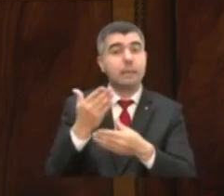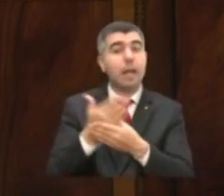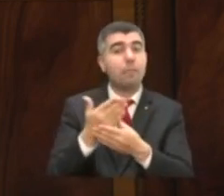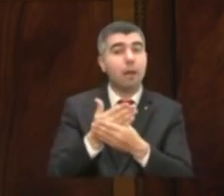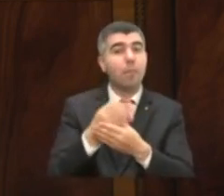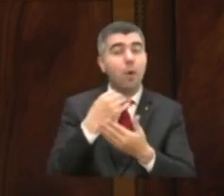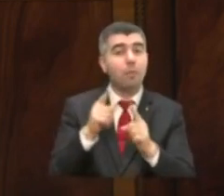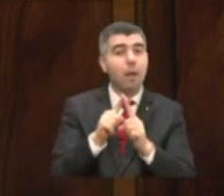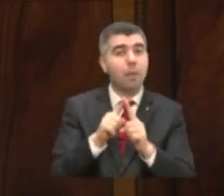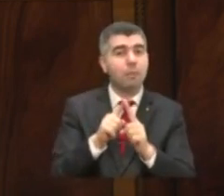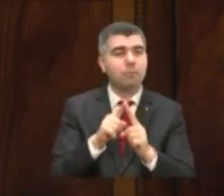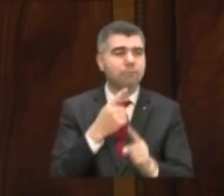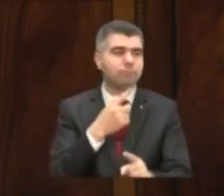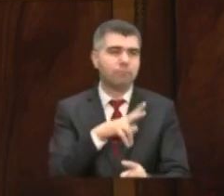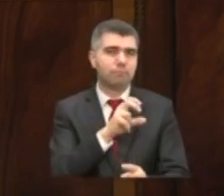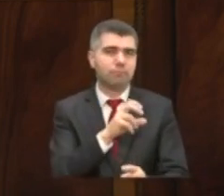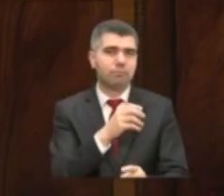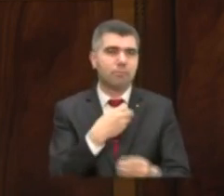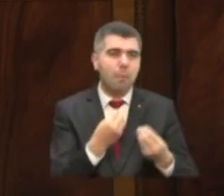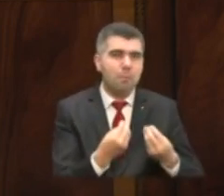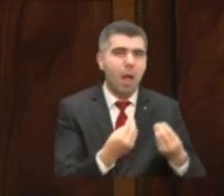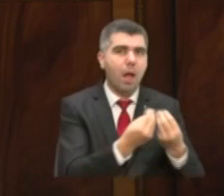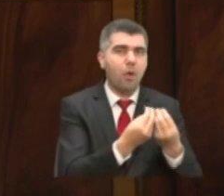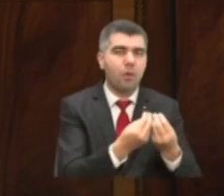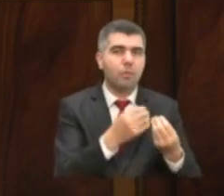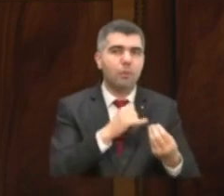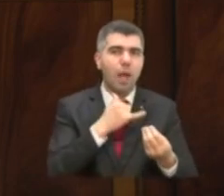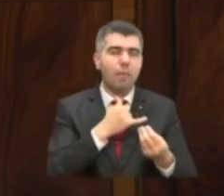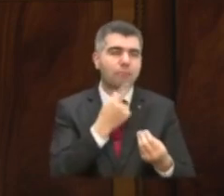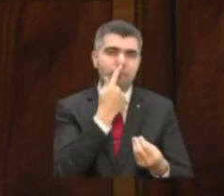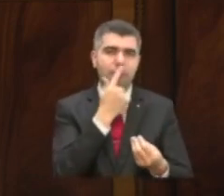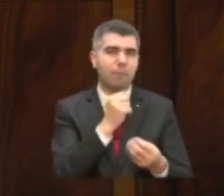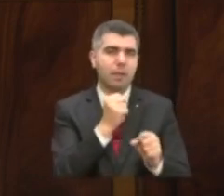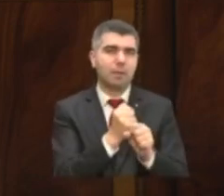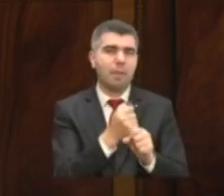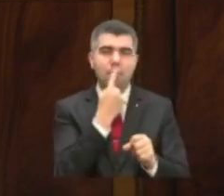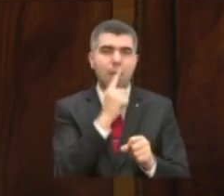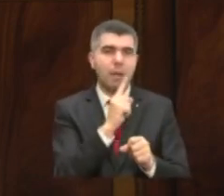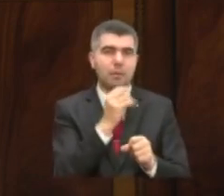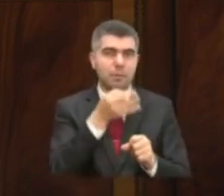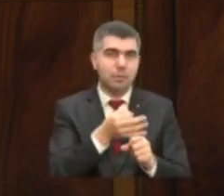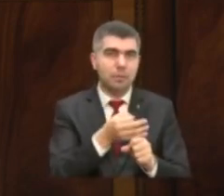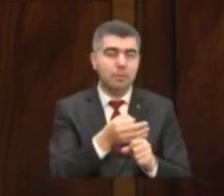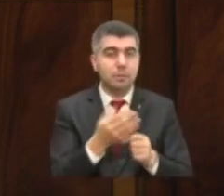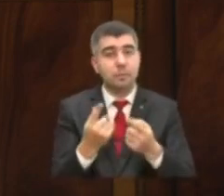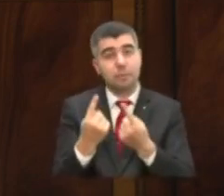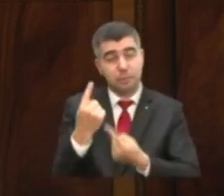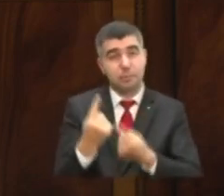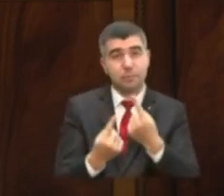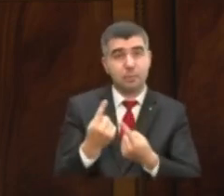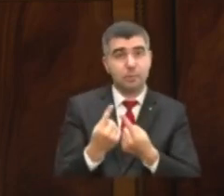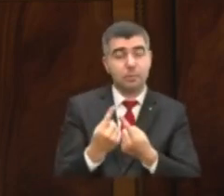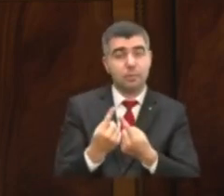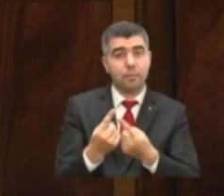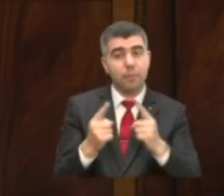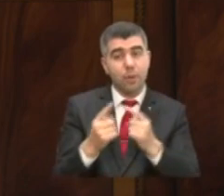يبقاش يثق في الفعل السياسي، وأشرتم سيد الرئيس إلى أن جاذبية العمل الجمعوي أكبر من جاذبية العمل السياسي، وأن للأسف